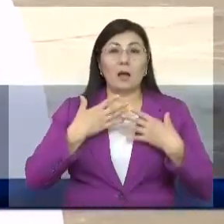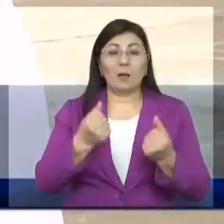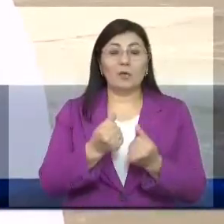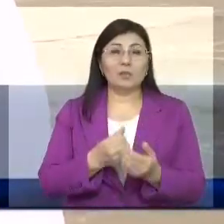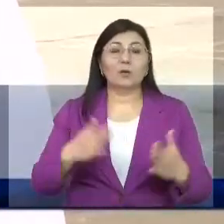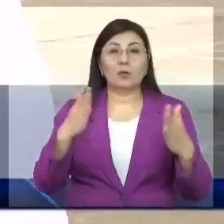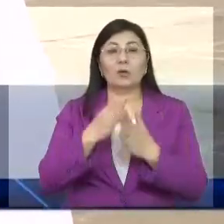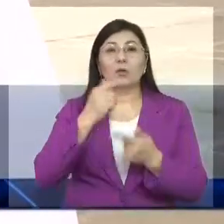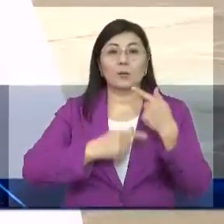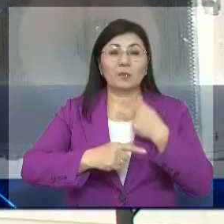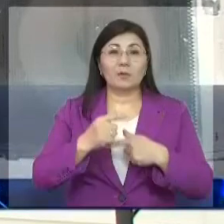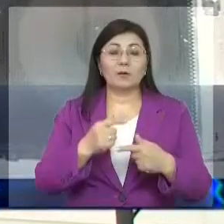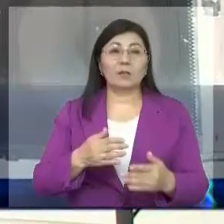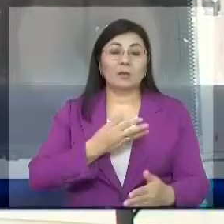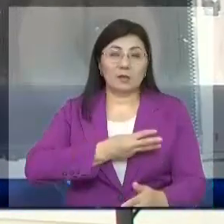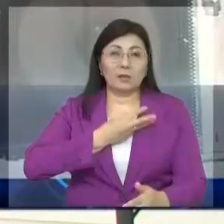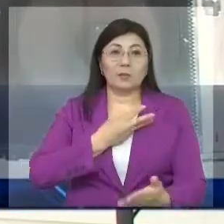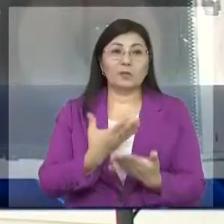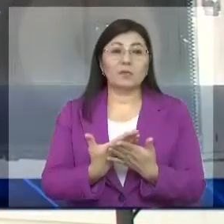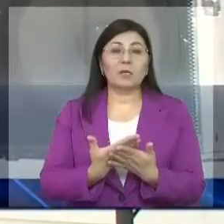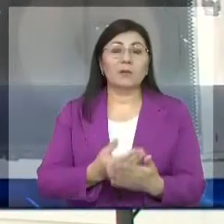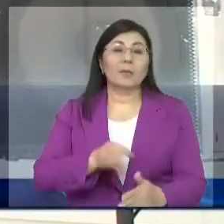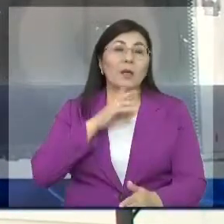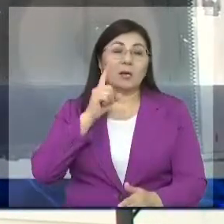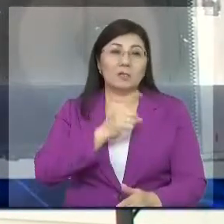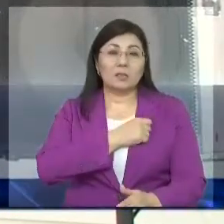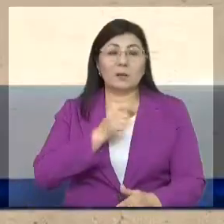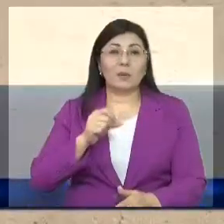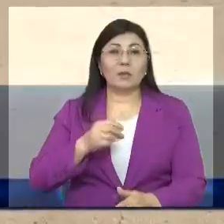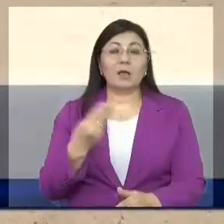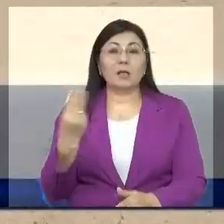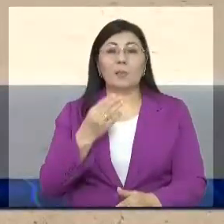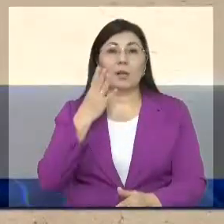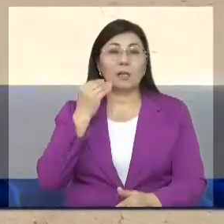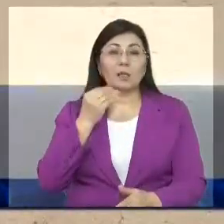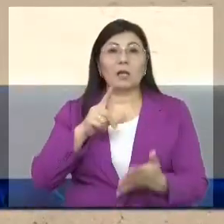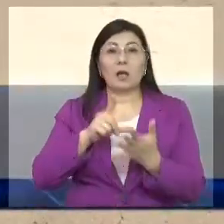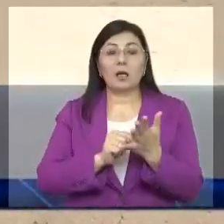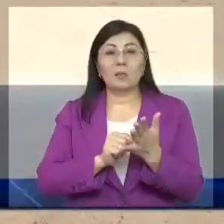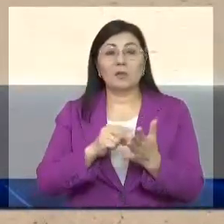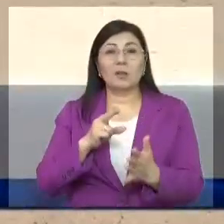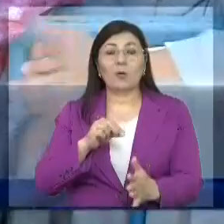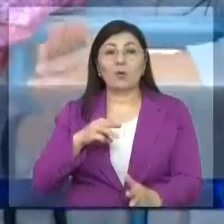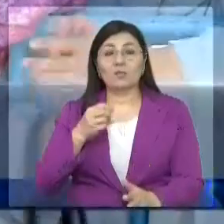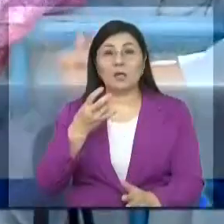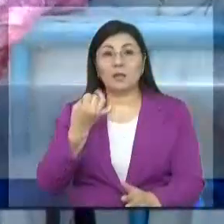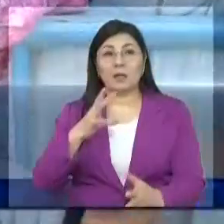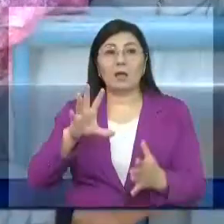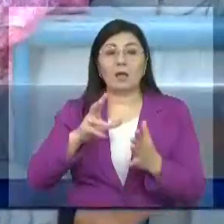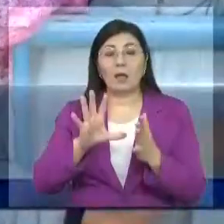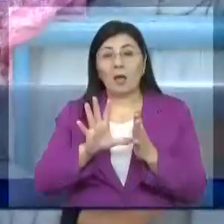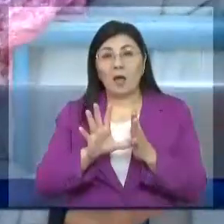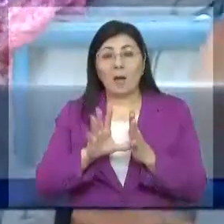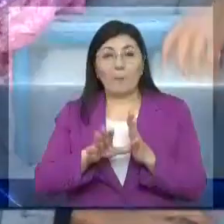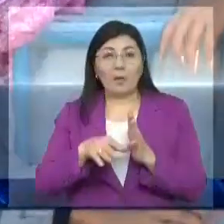ант қабылдаумен құттықтаймын. Сонымен жас әскерилер сапы Маңғыстау, Алматы, Қарағанды, Қостанай, Атырау, Батыс